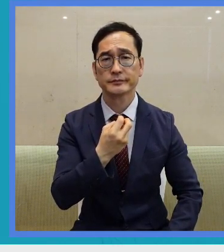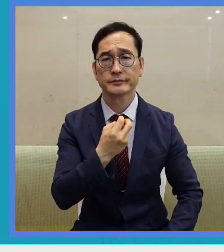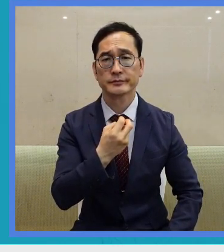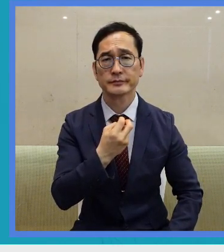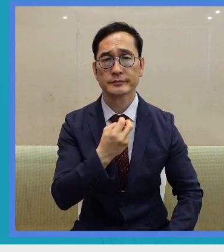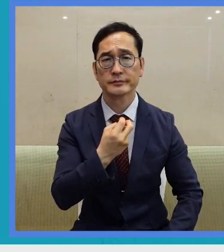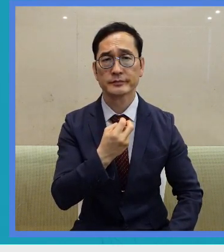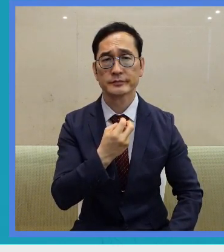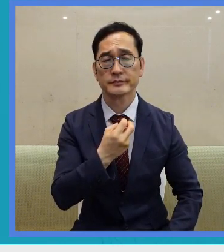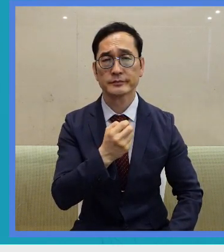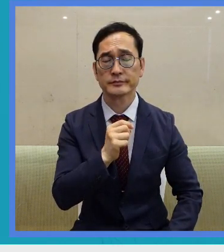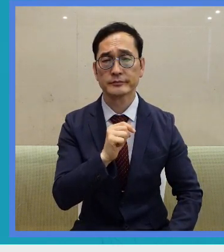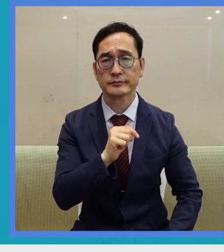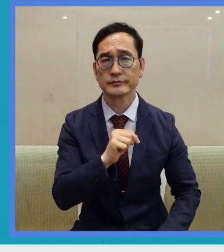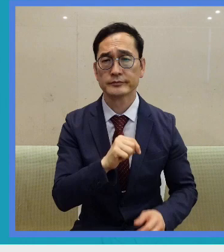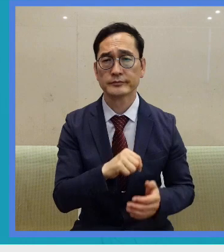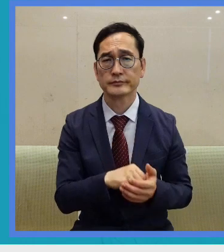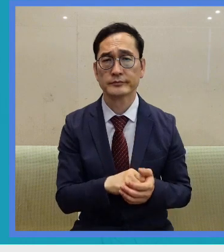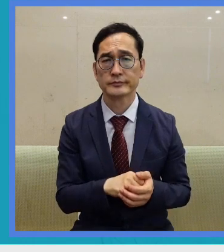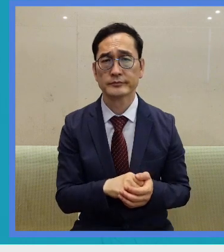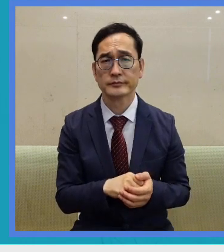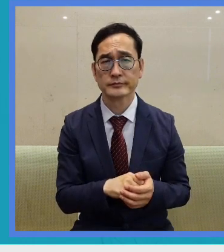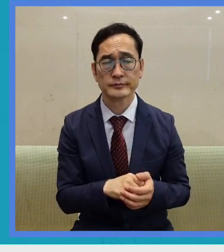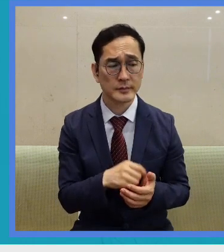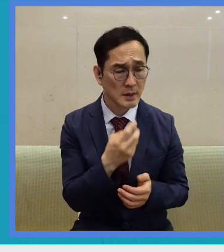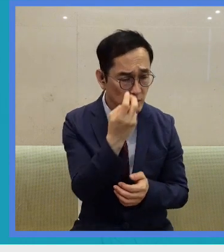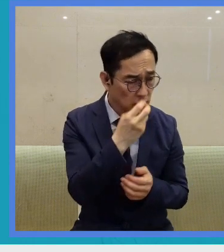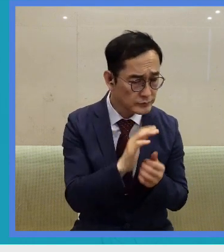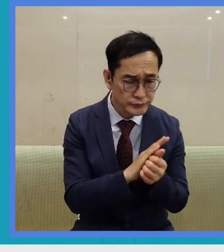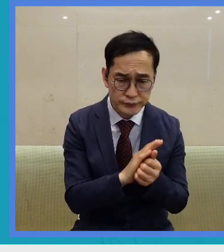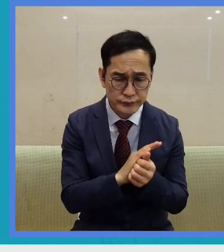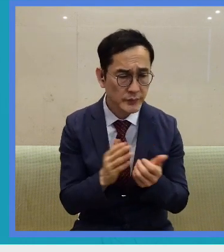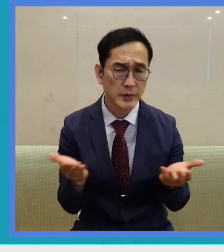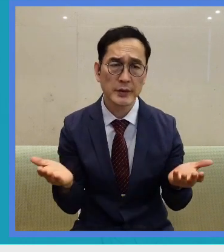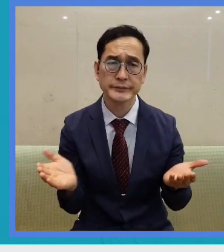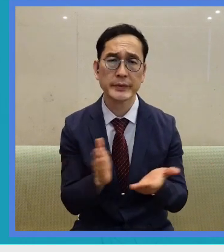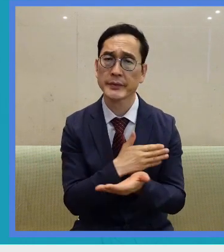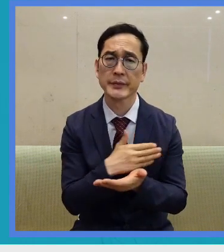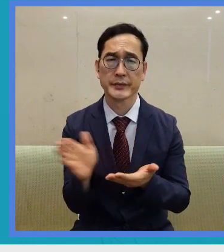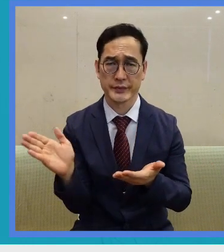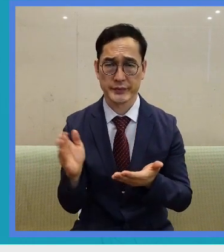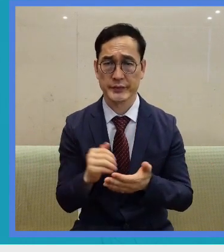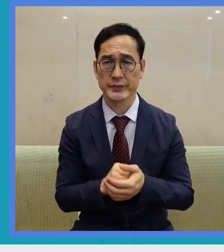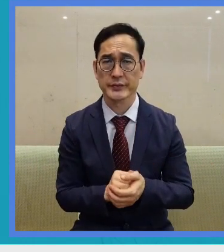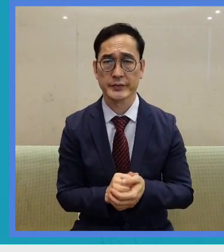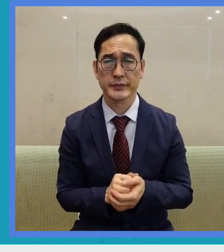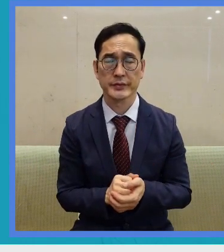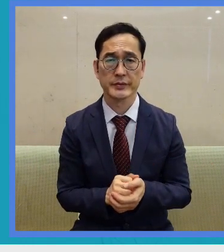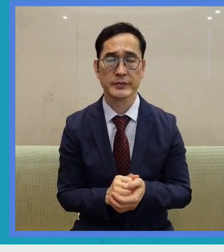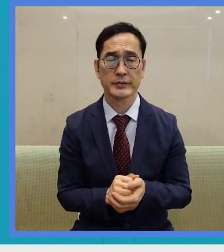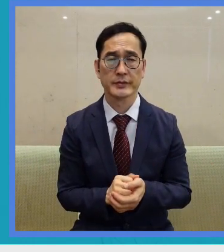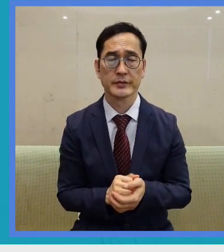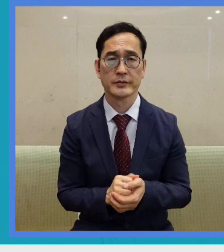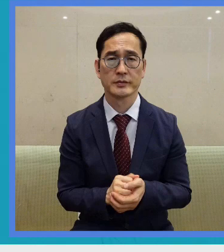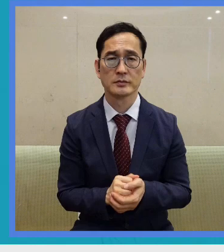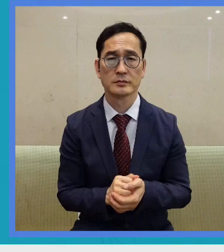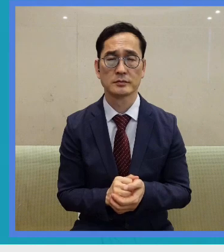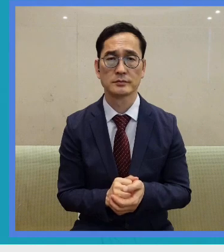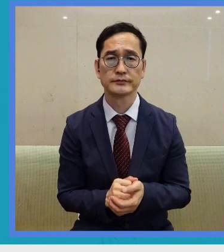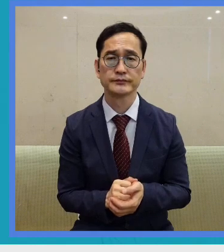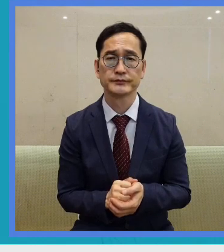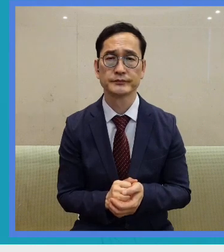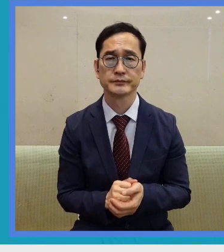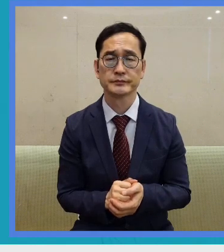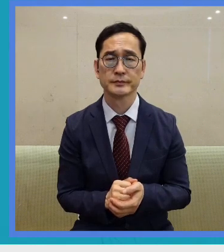기구나 이런 쪽으로 이렇게 그 리퍼를 할 수 있는 것들이 굉장히 문제가 되었습니다. 그래서 특히 가장